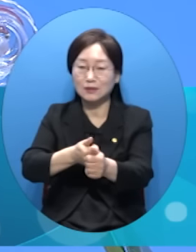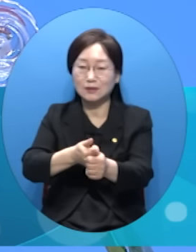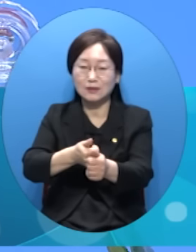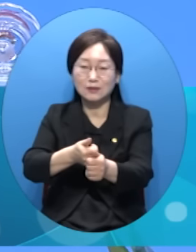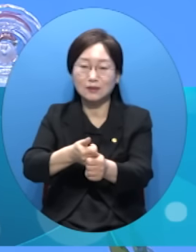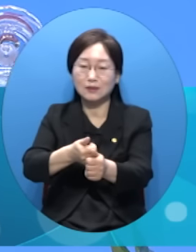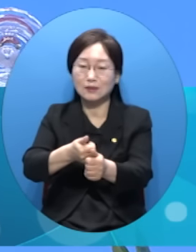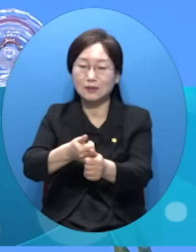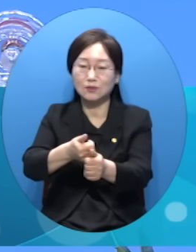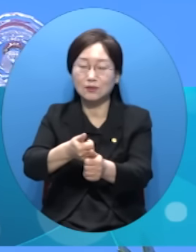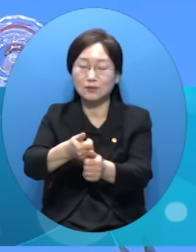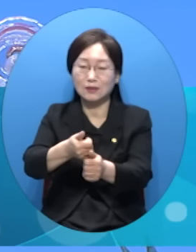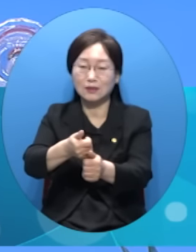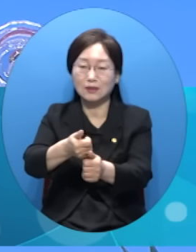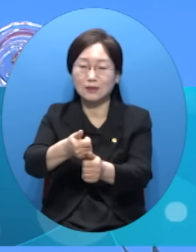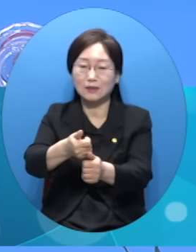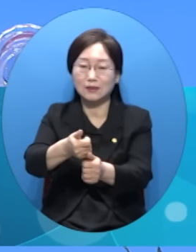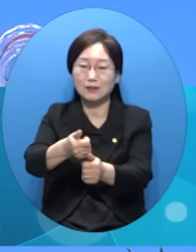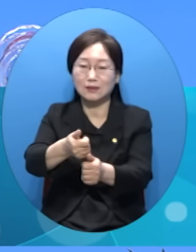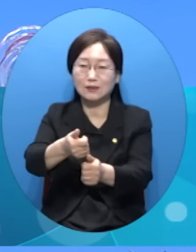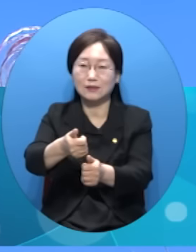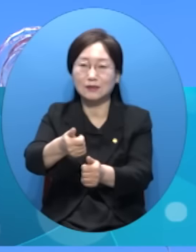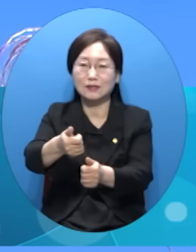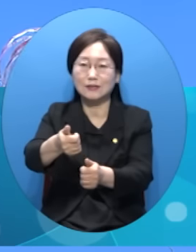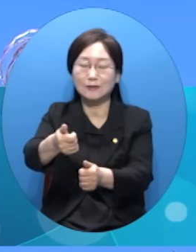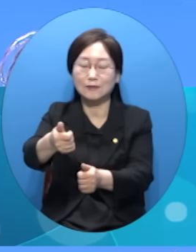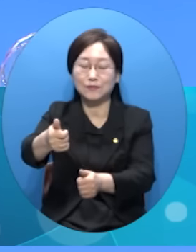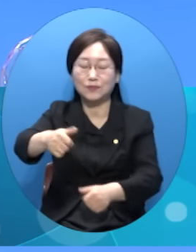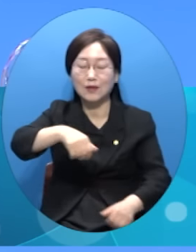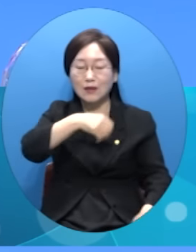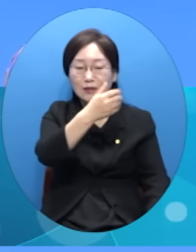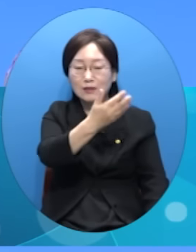어려움이 기도다